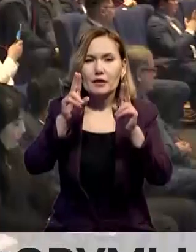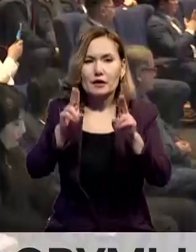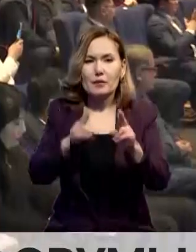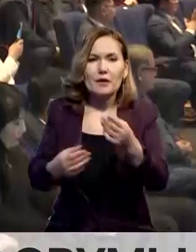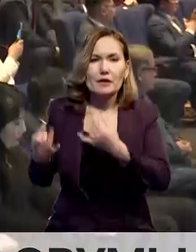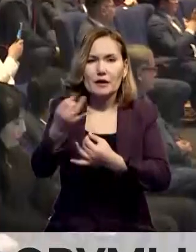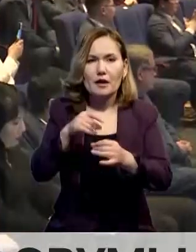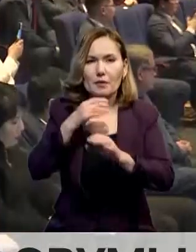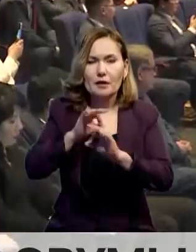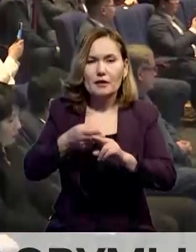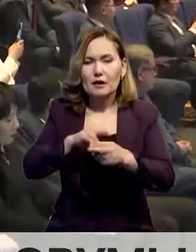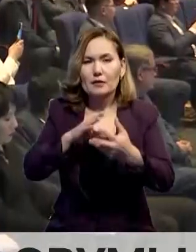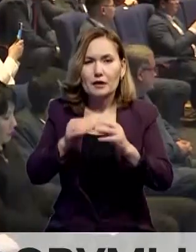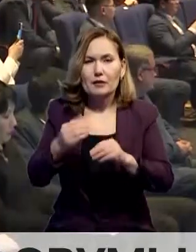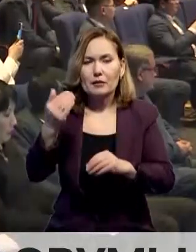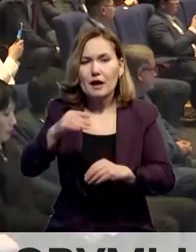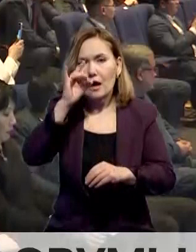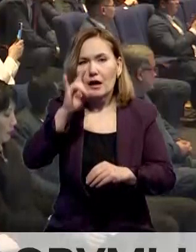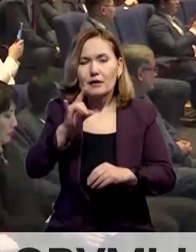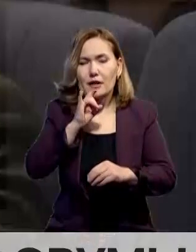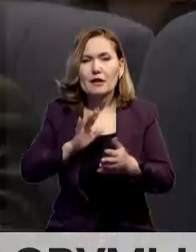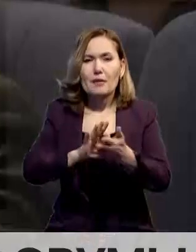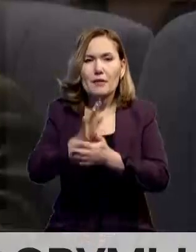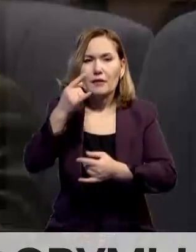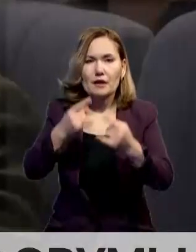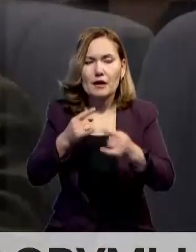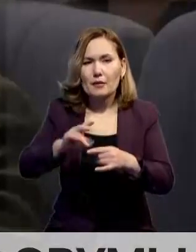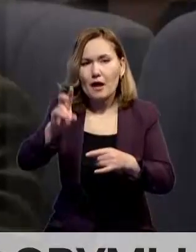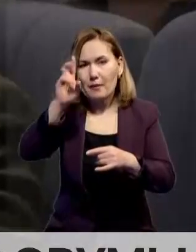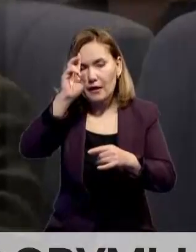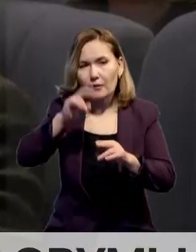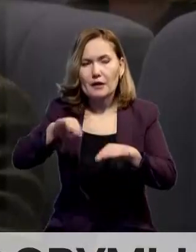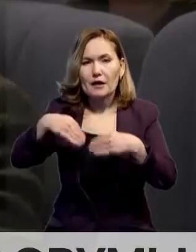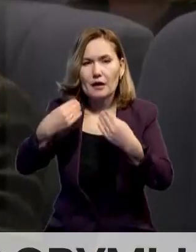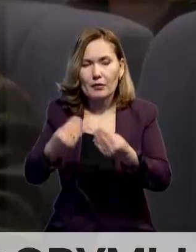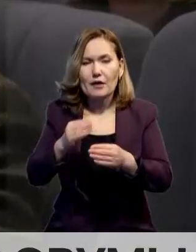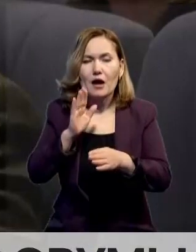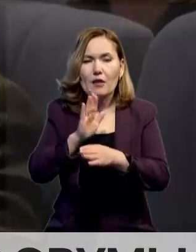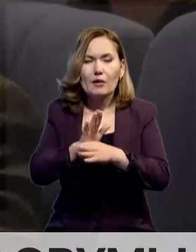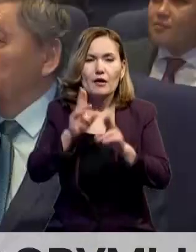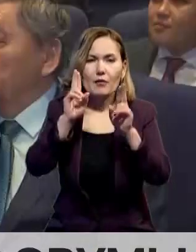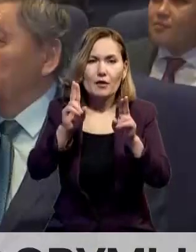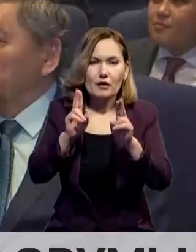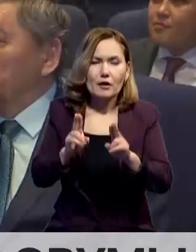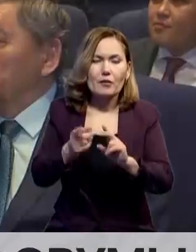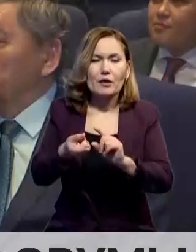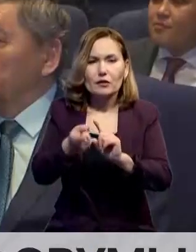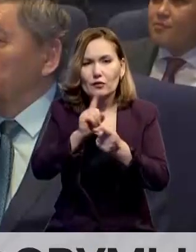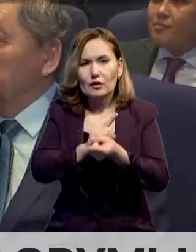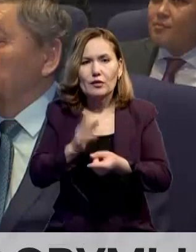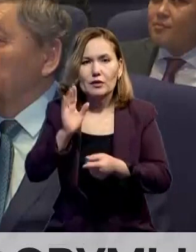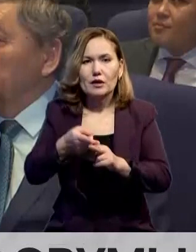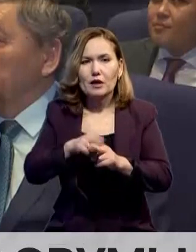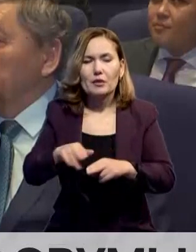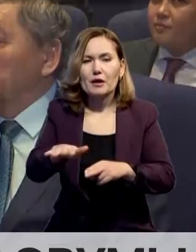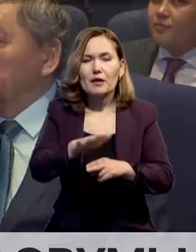қарастырып жатқанын айтты. Сала басшысы еліміздегі баққа берілетін мемлекеттік тапсырыстың талаптарын жеңілдету көзделіп отырғанын жеткізді.